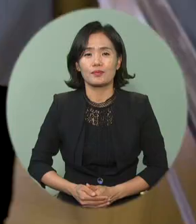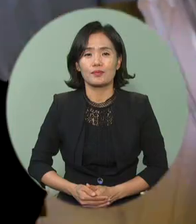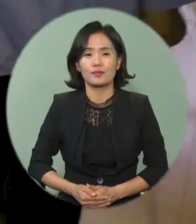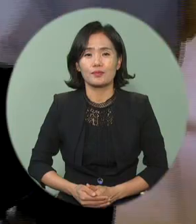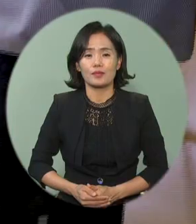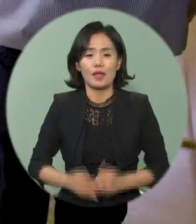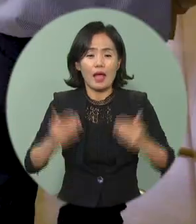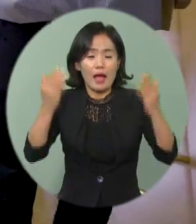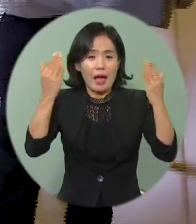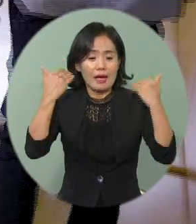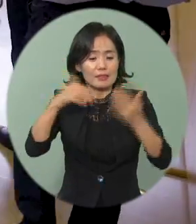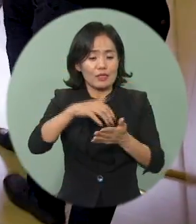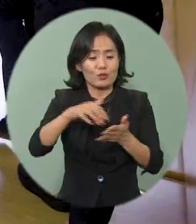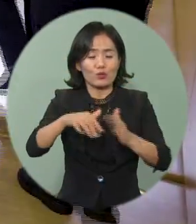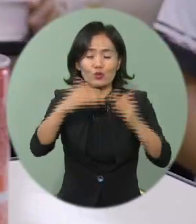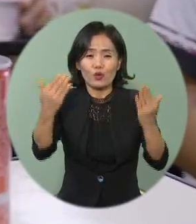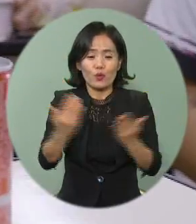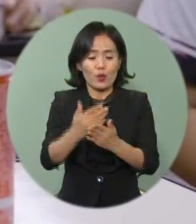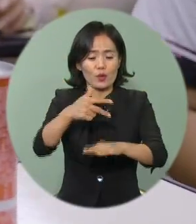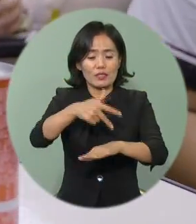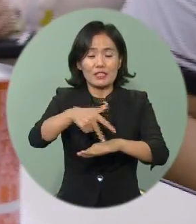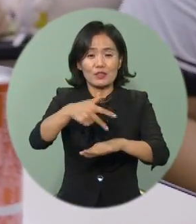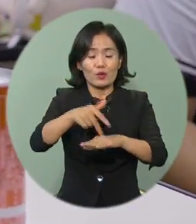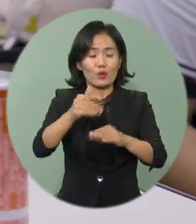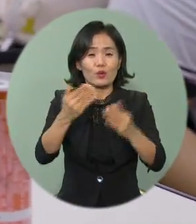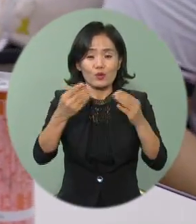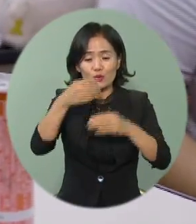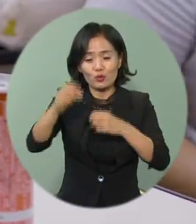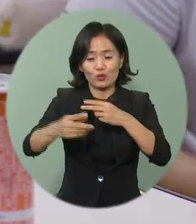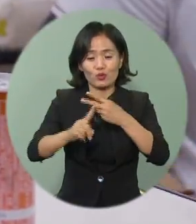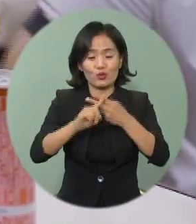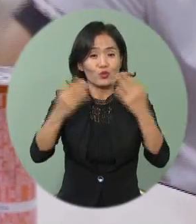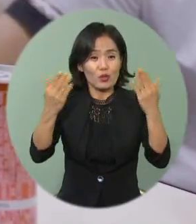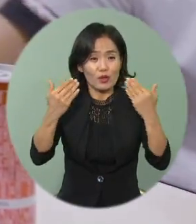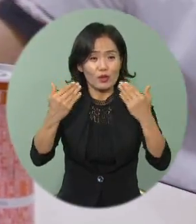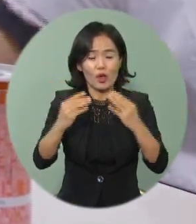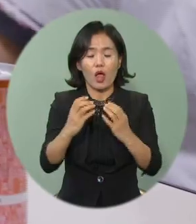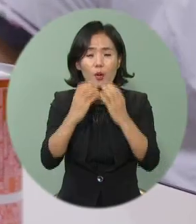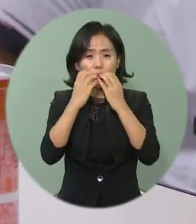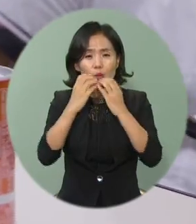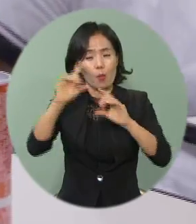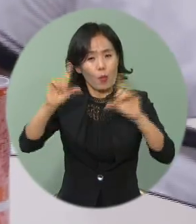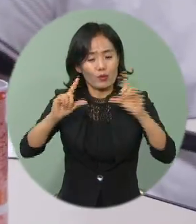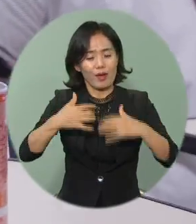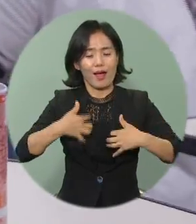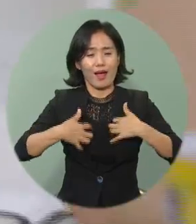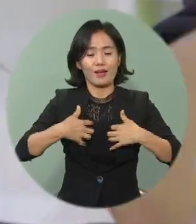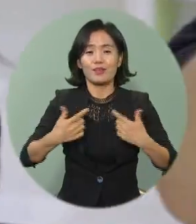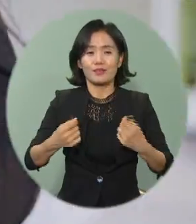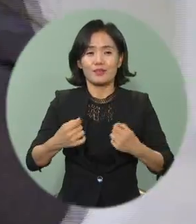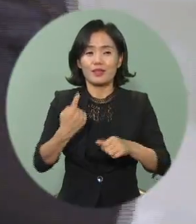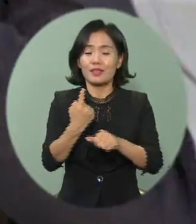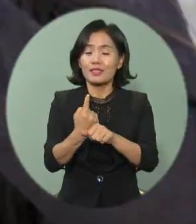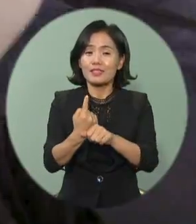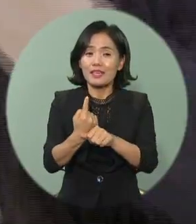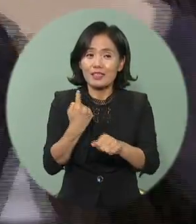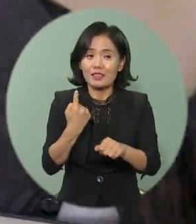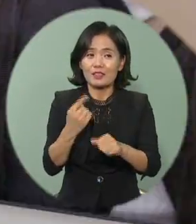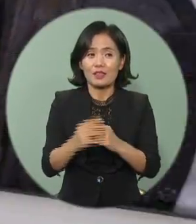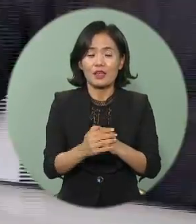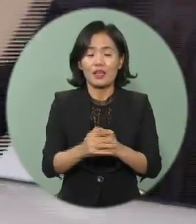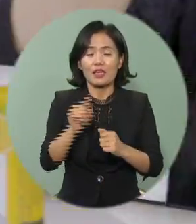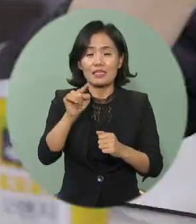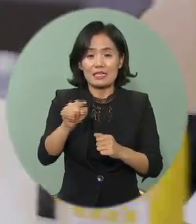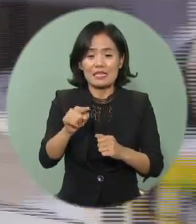전교생이 30여 명인 진도 초등중학교. 햄버거를 먹는 학생들의 표정에 즐거움이 묻어납니다. 지난해 대형 햄버거